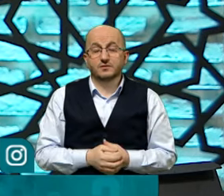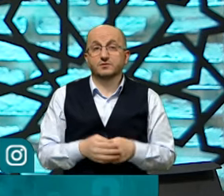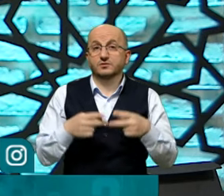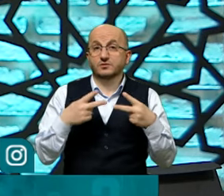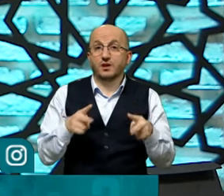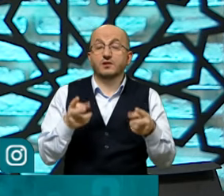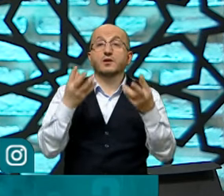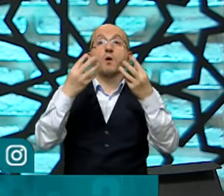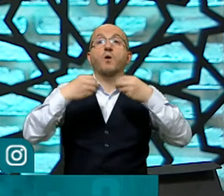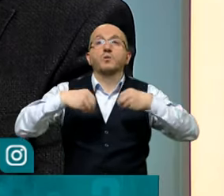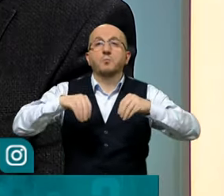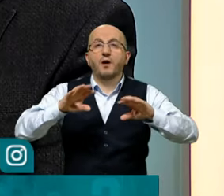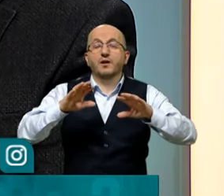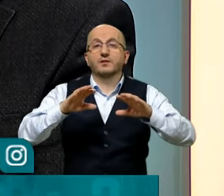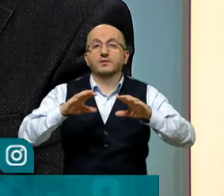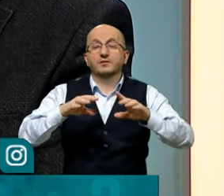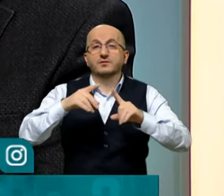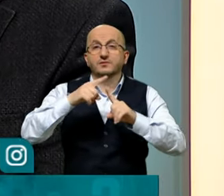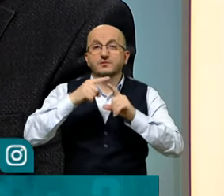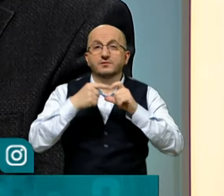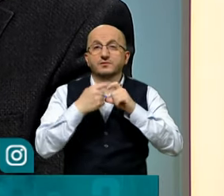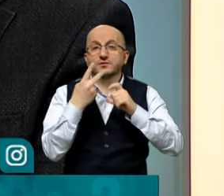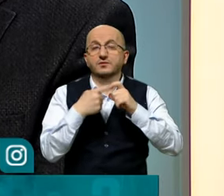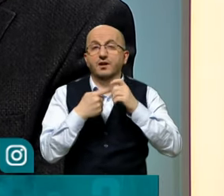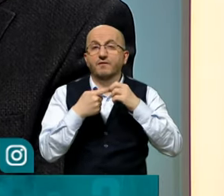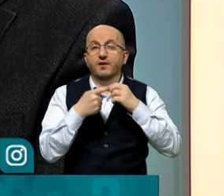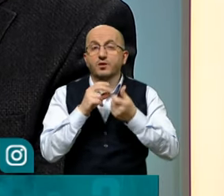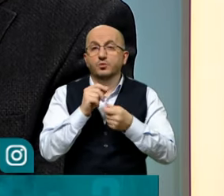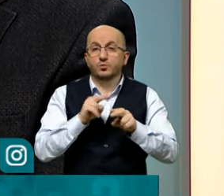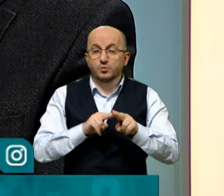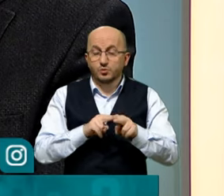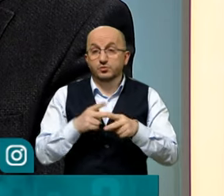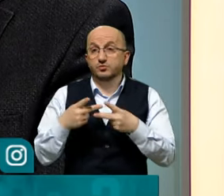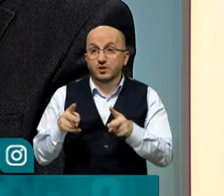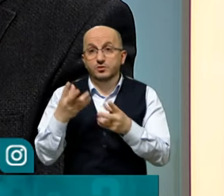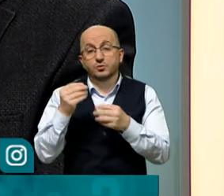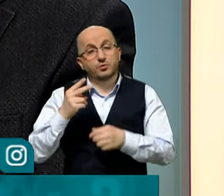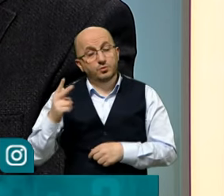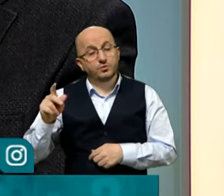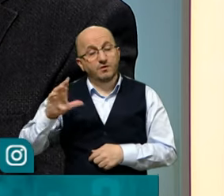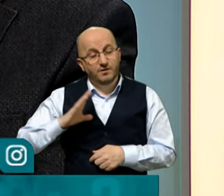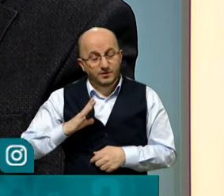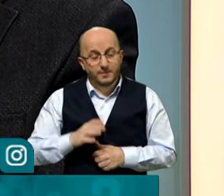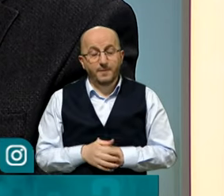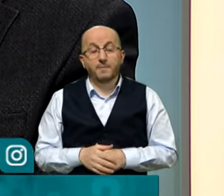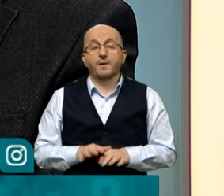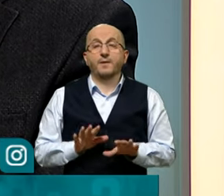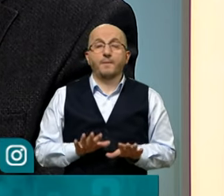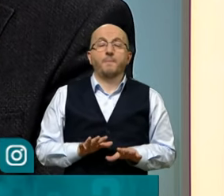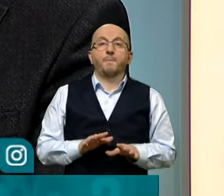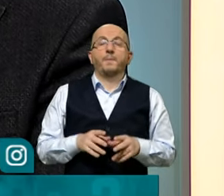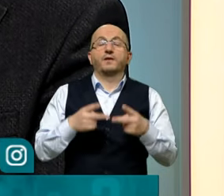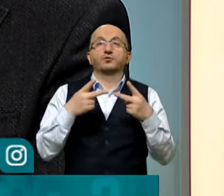caiz olmayan teverruk işlemleri yaparlarsa terörün caiz olan yönü de var yanlış anlaşılmasın Ama